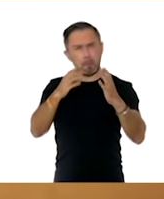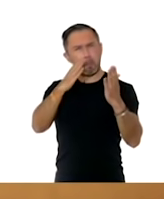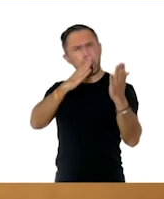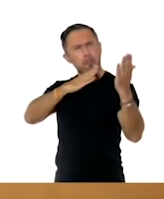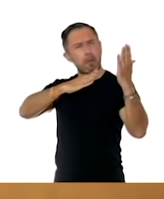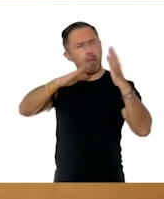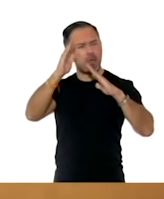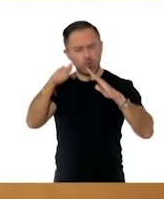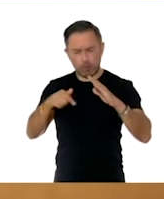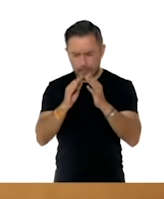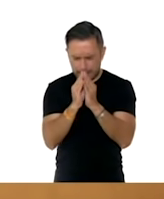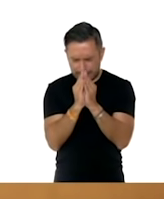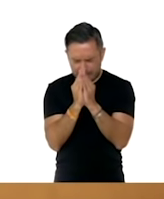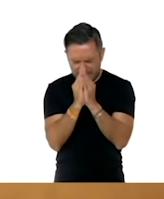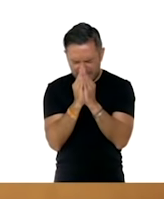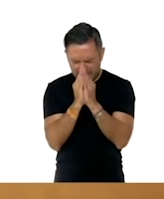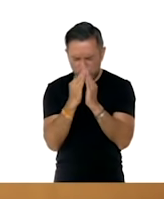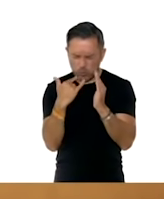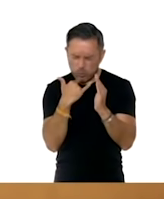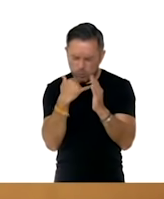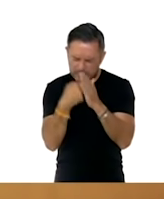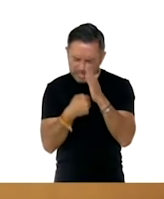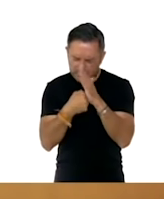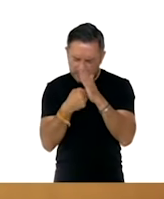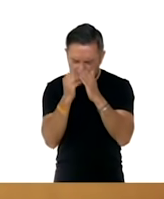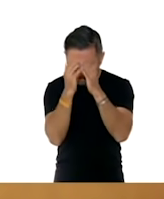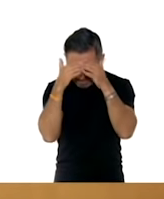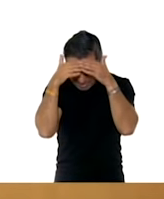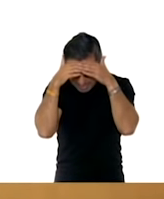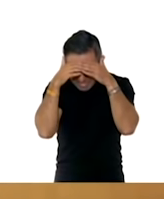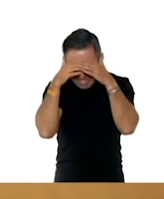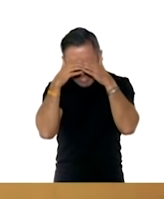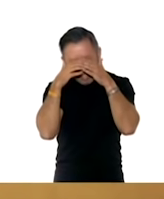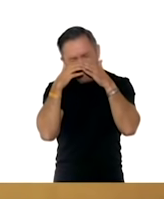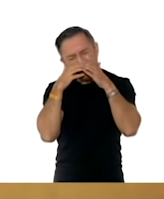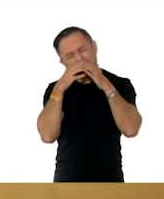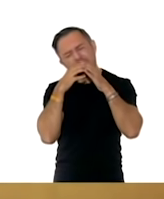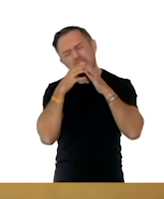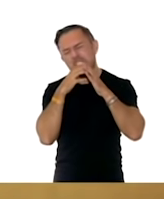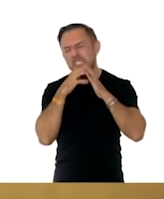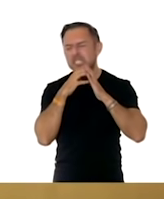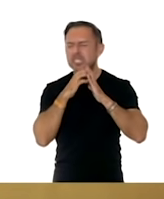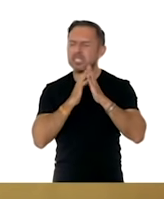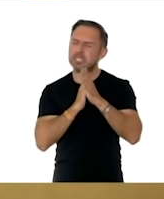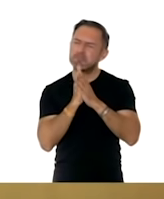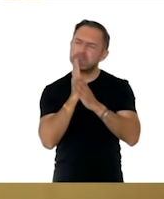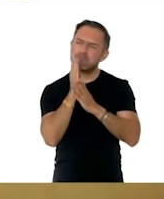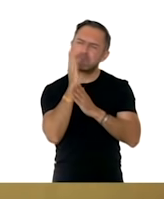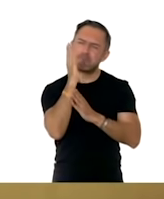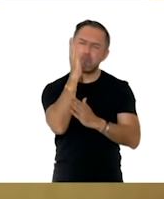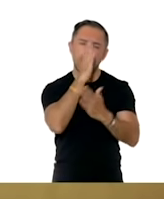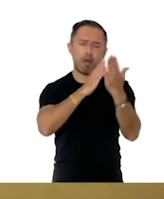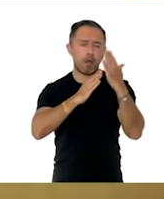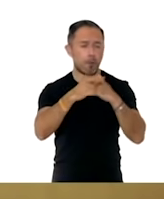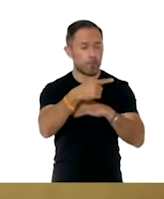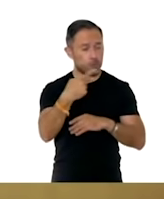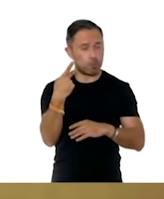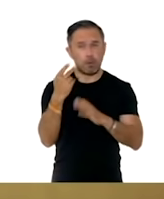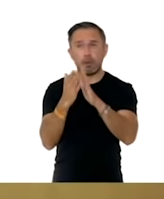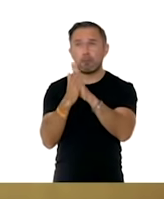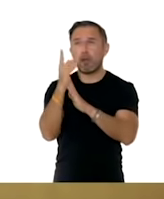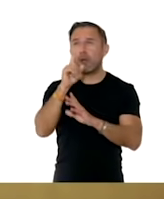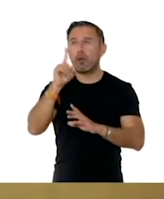tukul mashok ubinobe, machen kashikobi, tukult alaktilob utialken kuchuk ukini